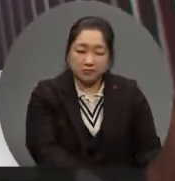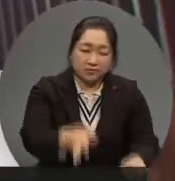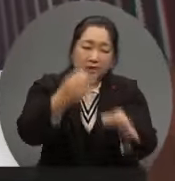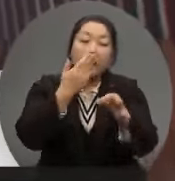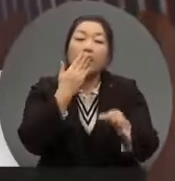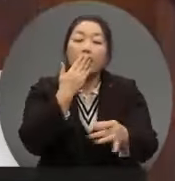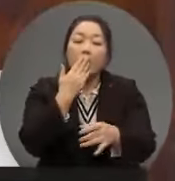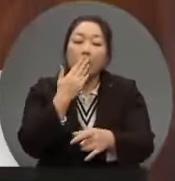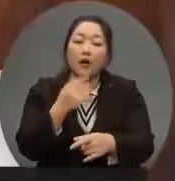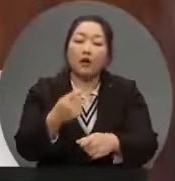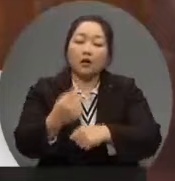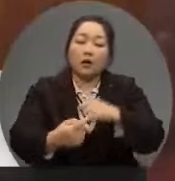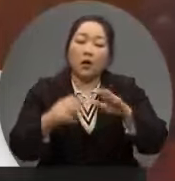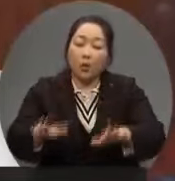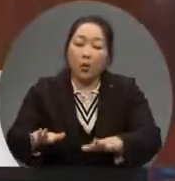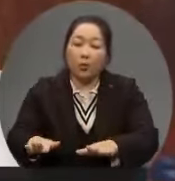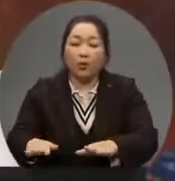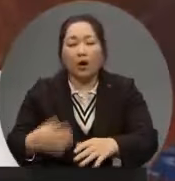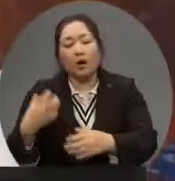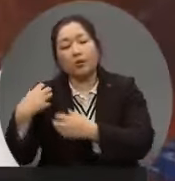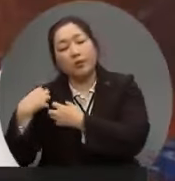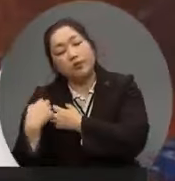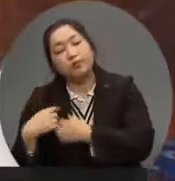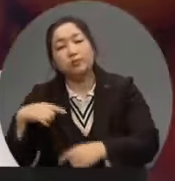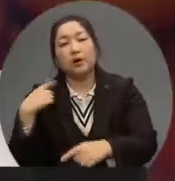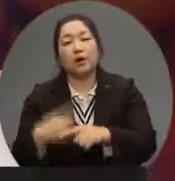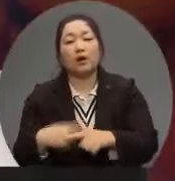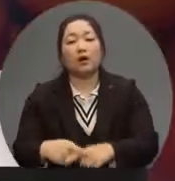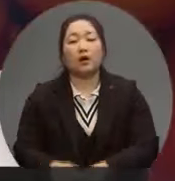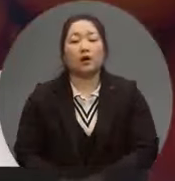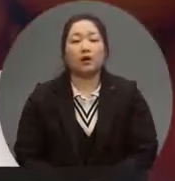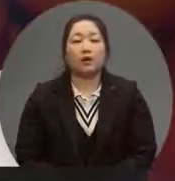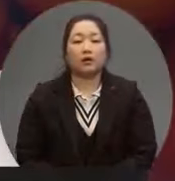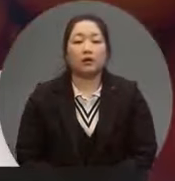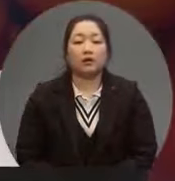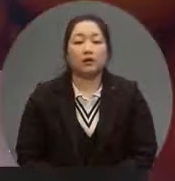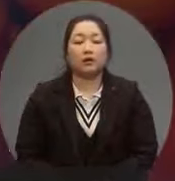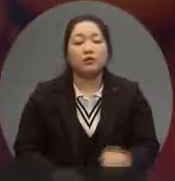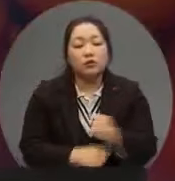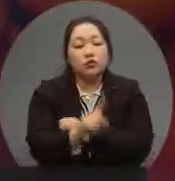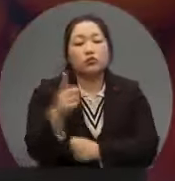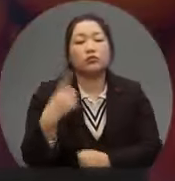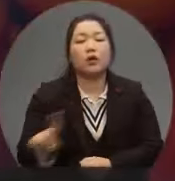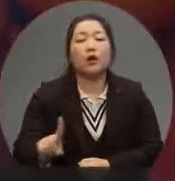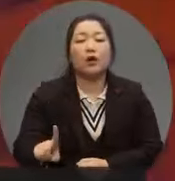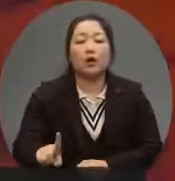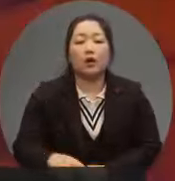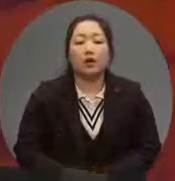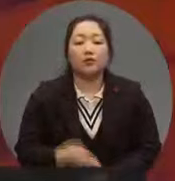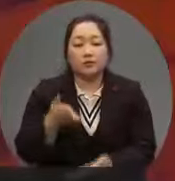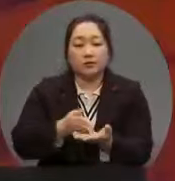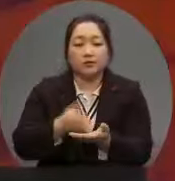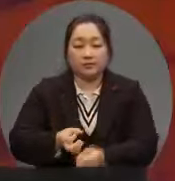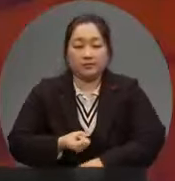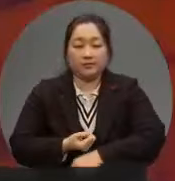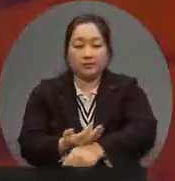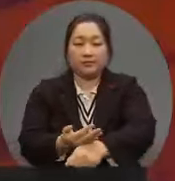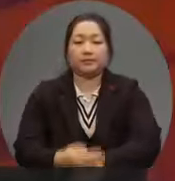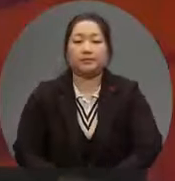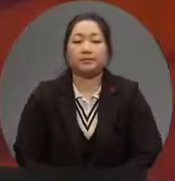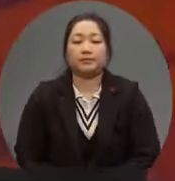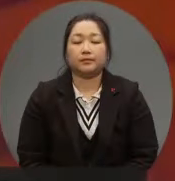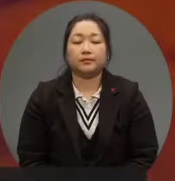물가가 해가 바뀌어도 부담스럽기는 마찬가지인데요 도대체 이유가 무엇인지 관련 소식 이지현 기자가